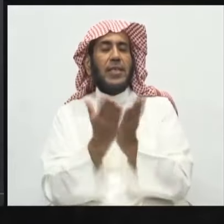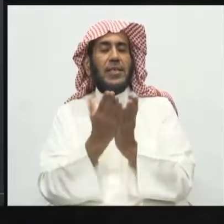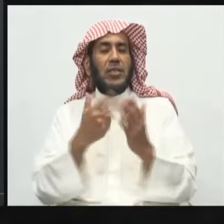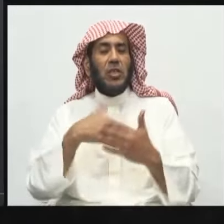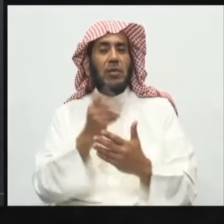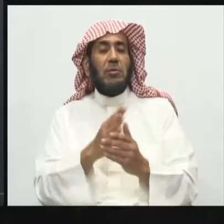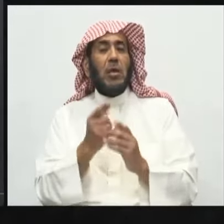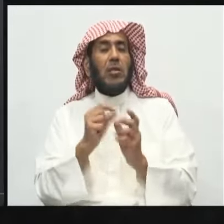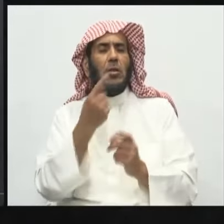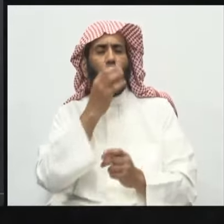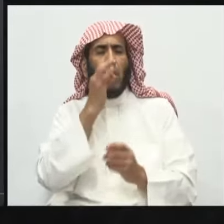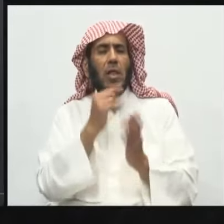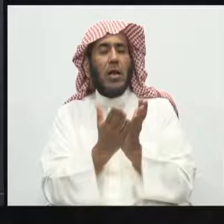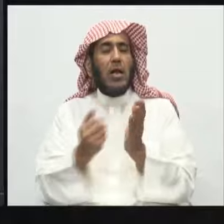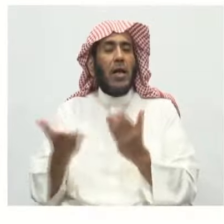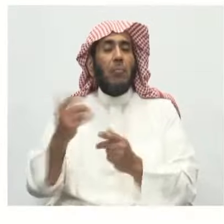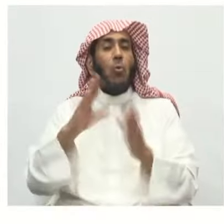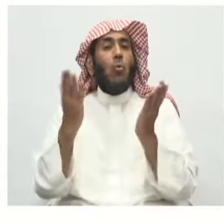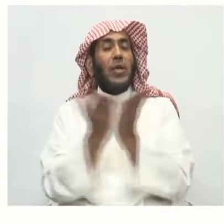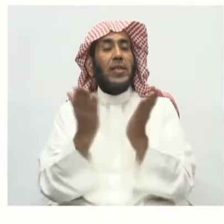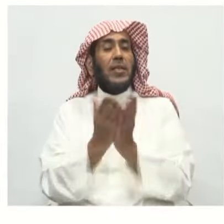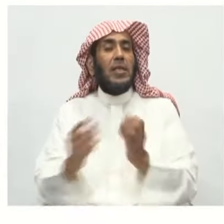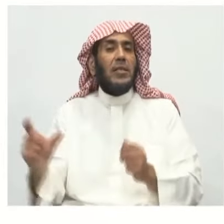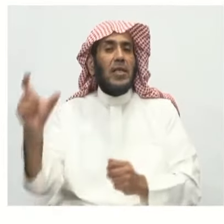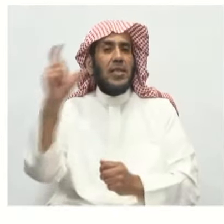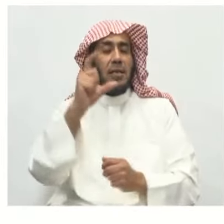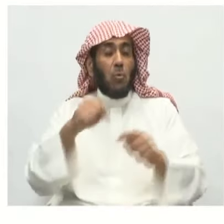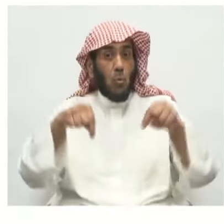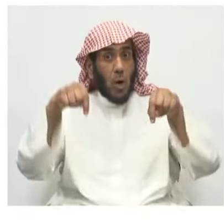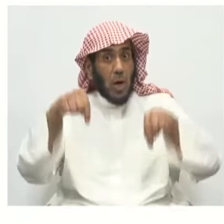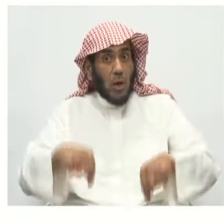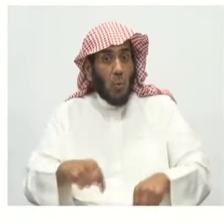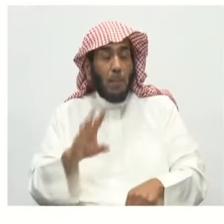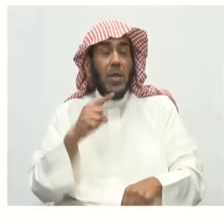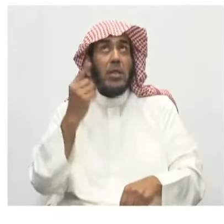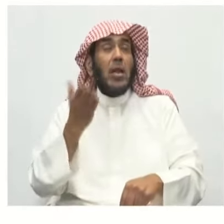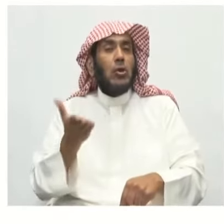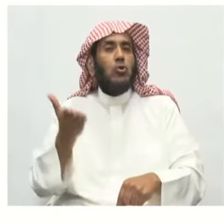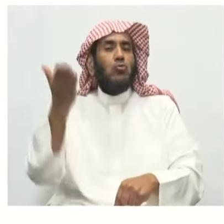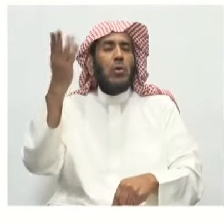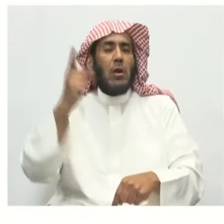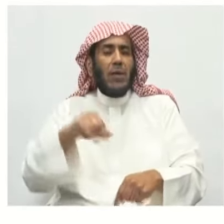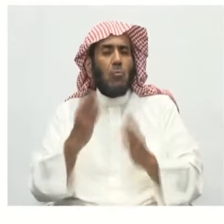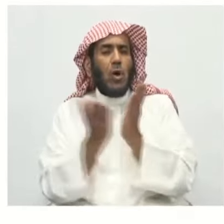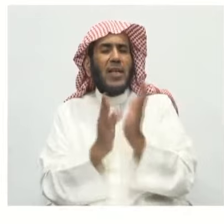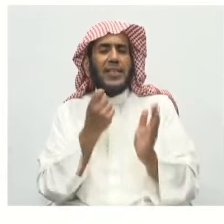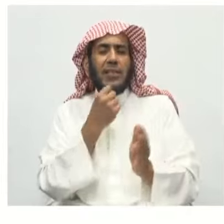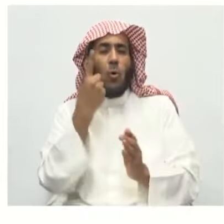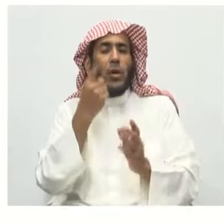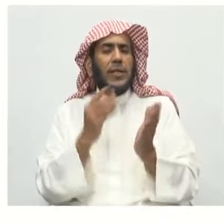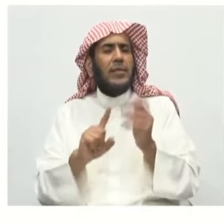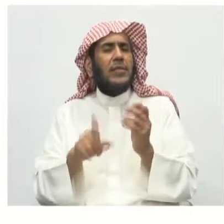ماده القران الكريم والدراسات الاسلاميه واليوم باذن الله سبحانه وتعالى وفي مقرر التوحيد